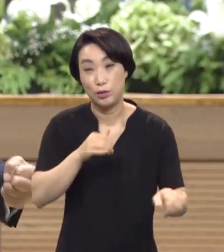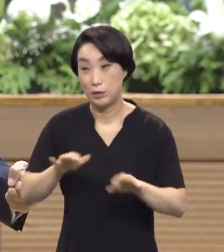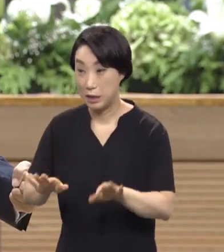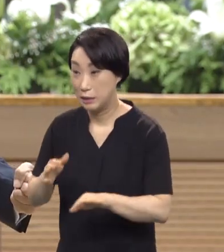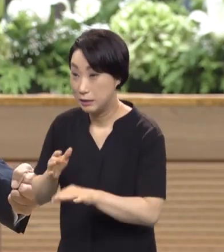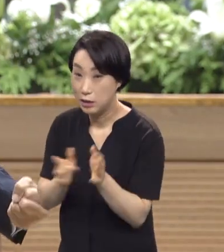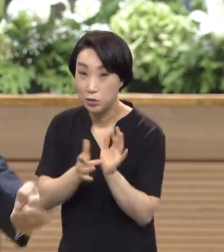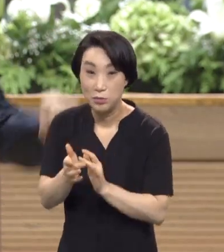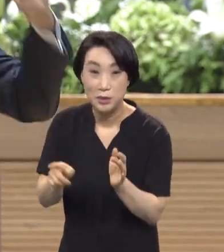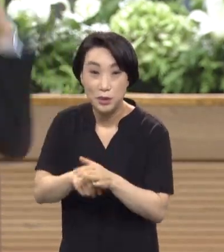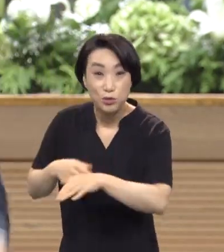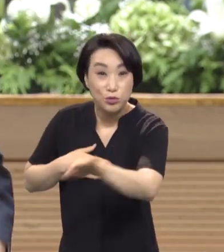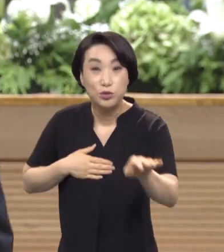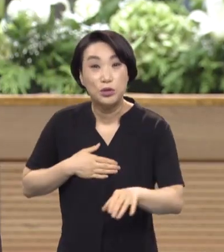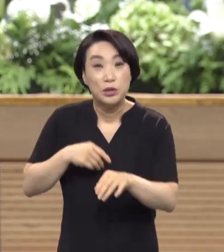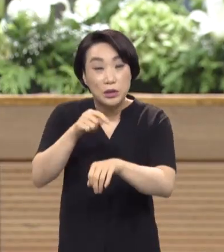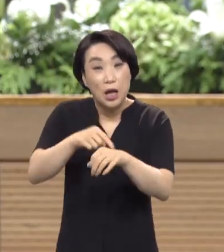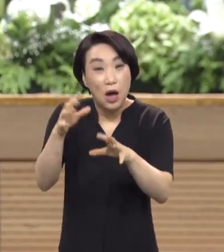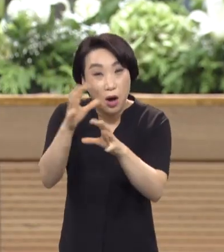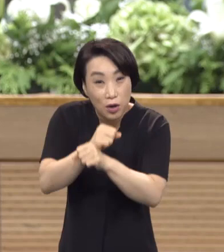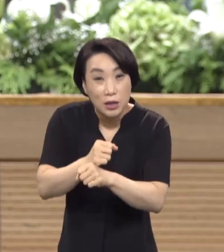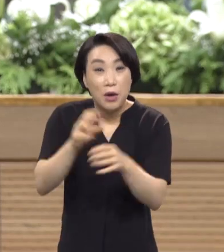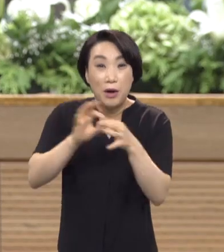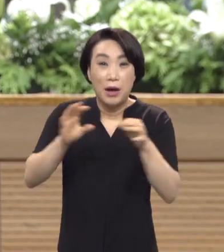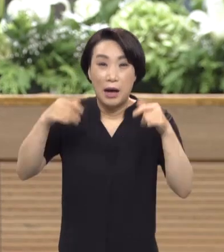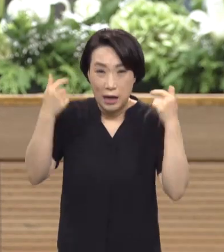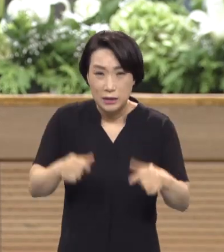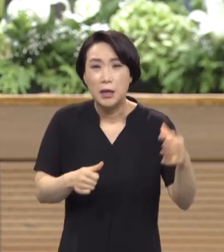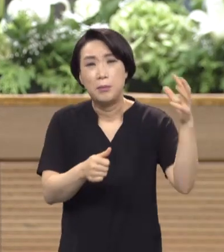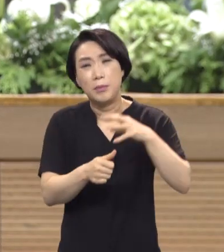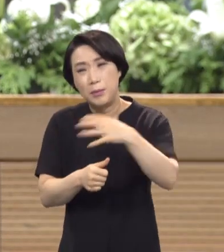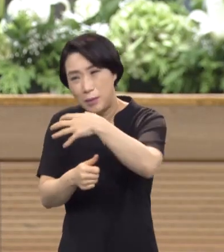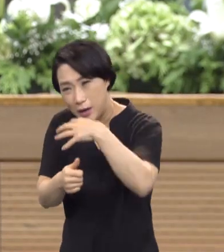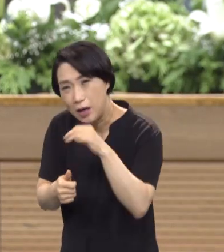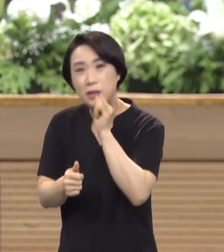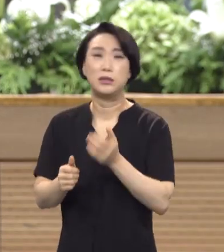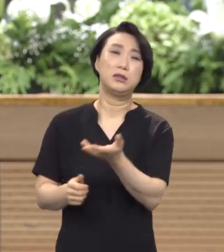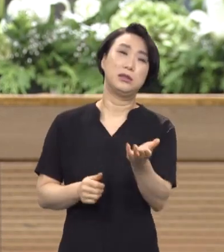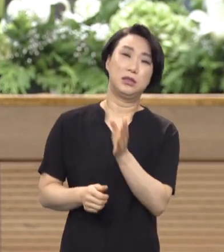예수 믿는 사람은 어느 때든지 핍박이 없는 시대가